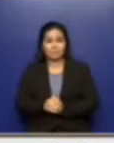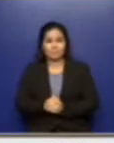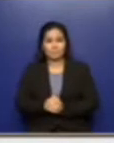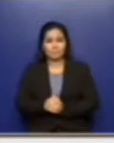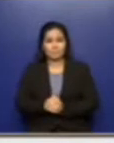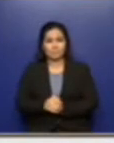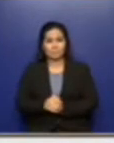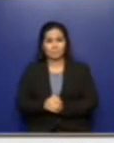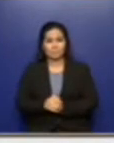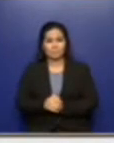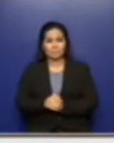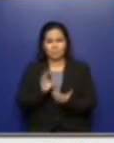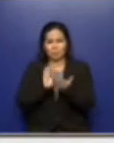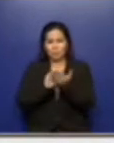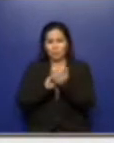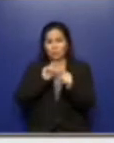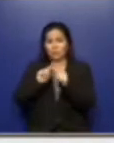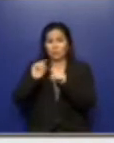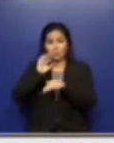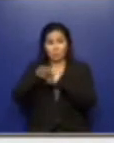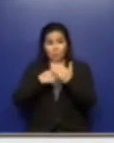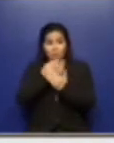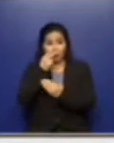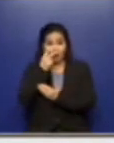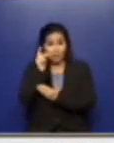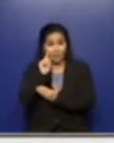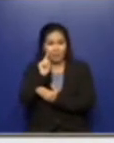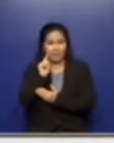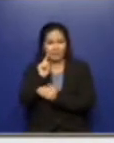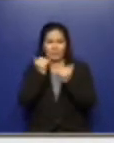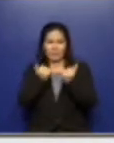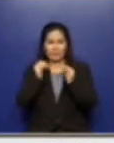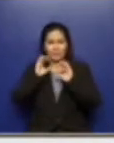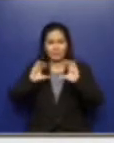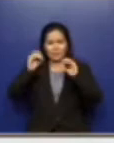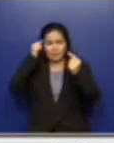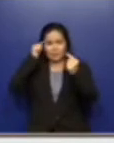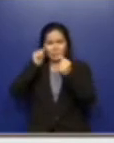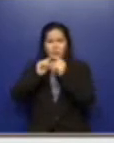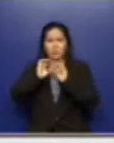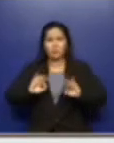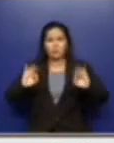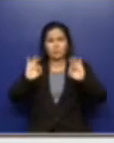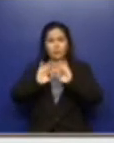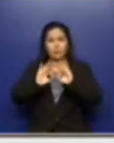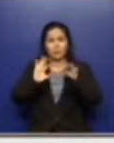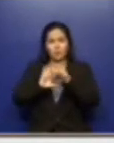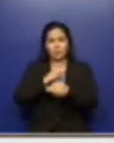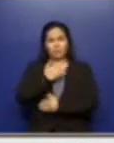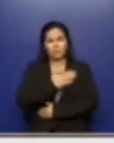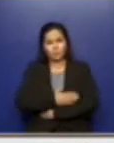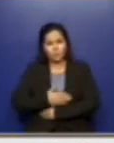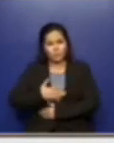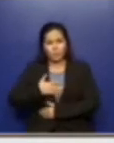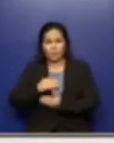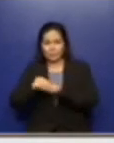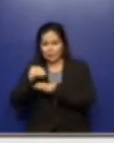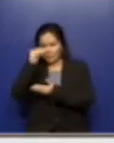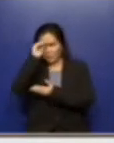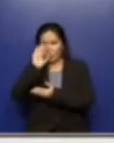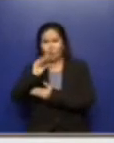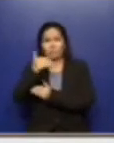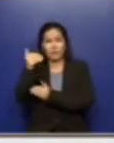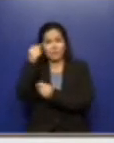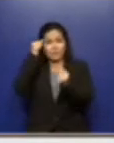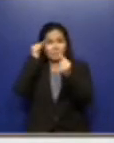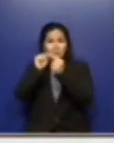สิ่งต่างๆเหล่านี้มองให้เห็นชัดว่ารัฐบาลไม่ให้ความสำคัญกับสุขภาพอนามัยและการศึกษาของชาติ